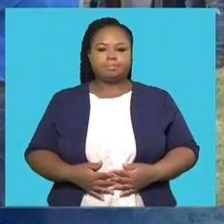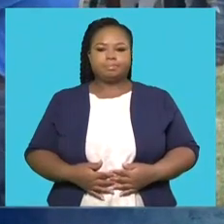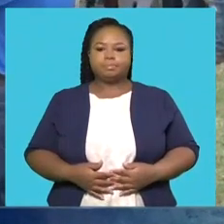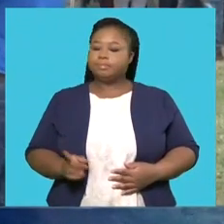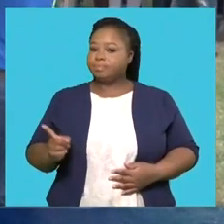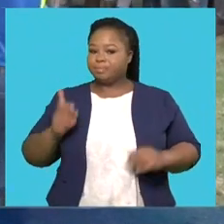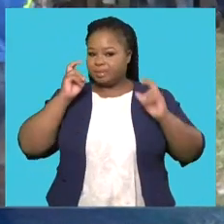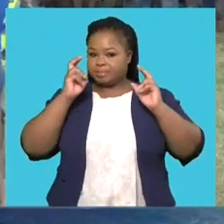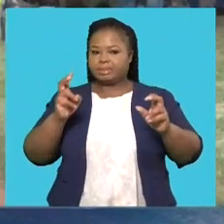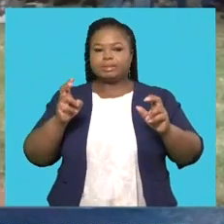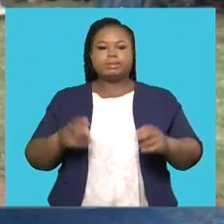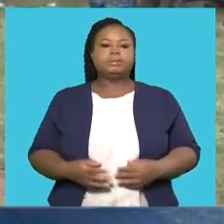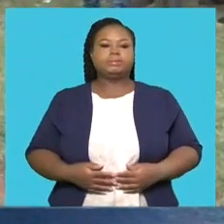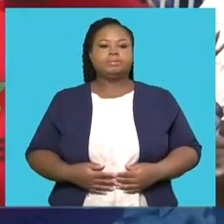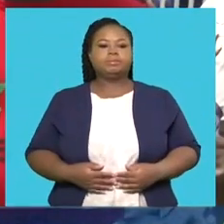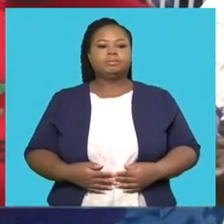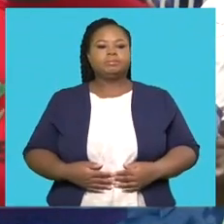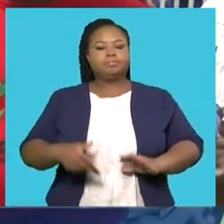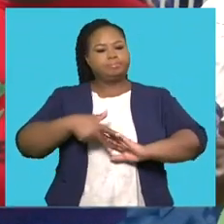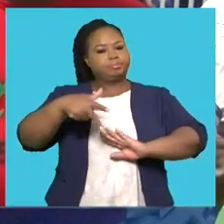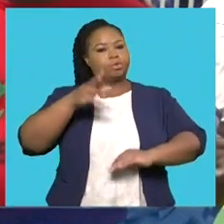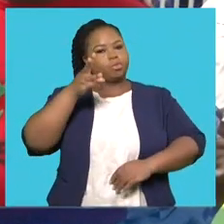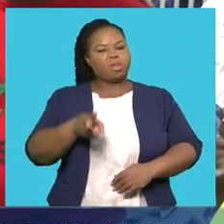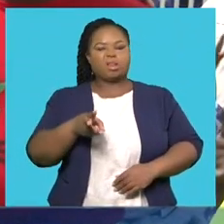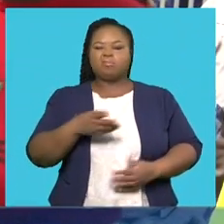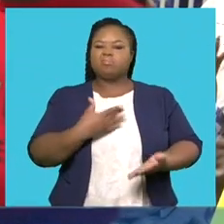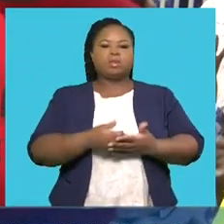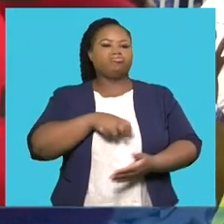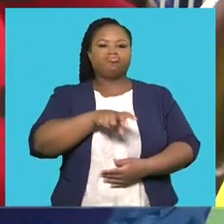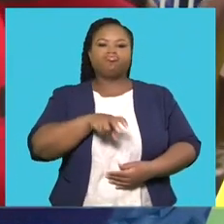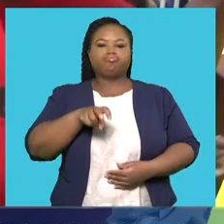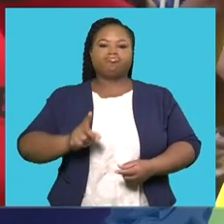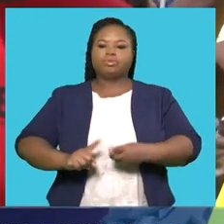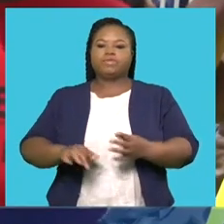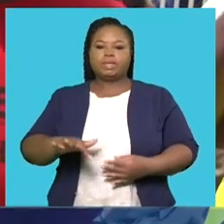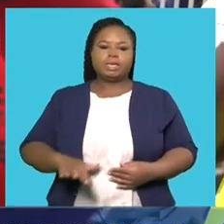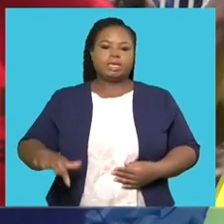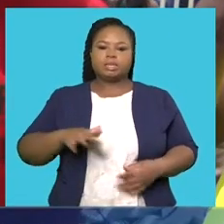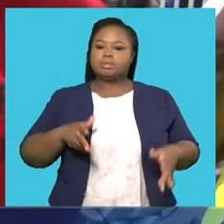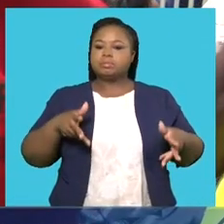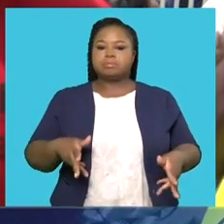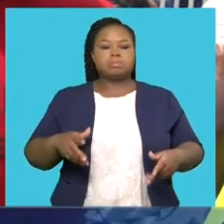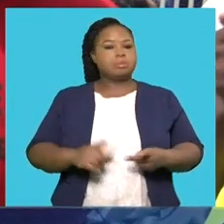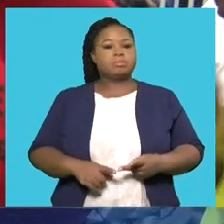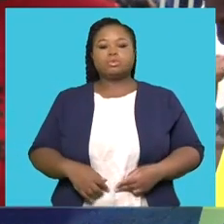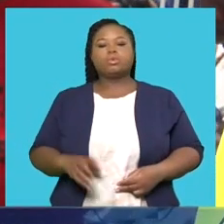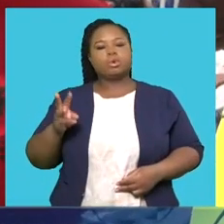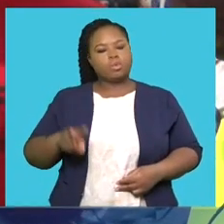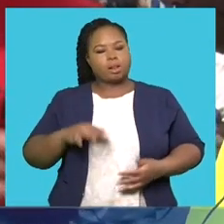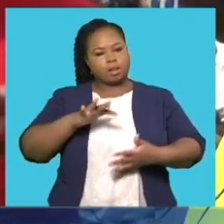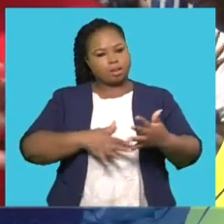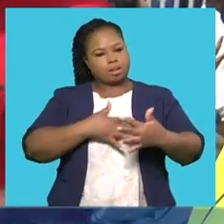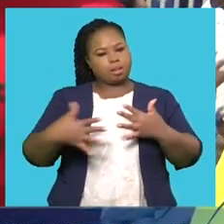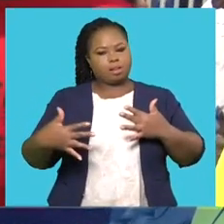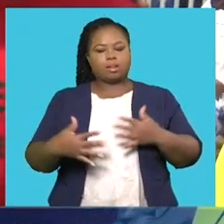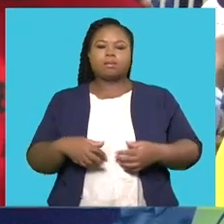bus is accredited to ready to go everywhere. You know, it can be here, it can be also. We're going to have a schedule where